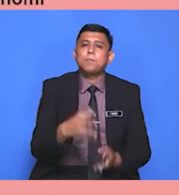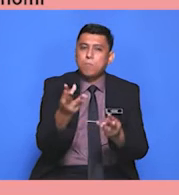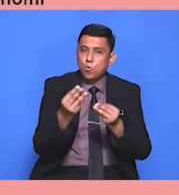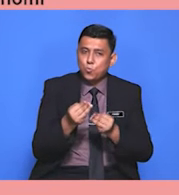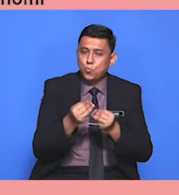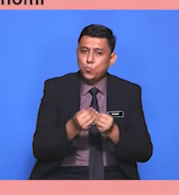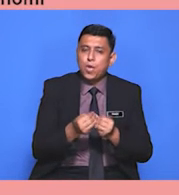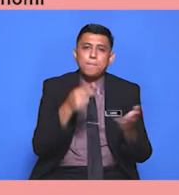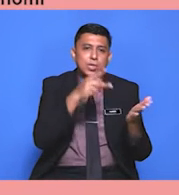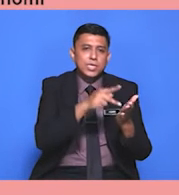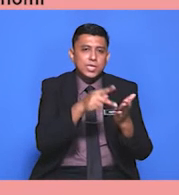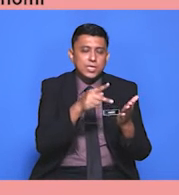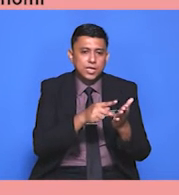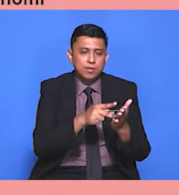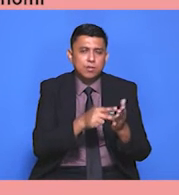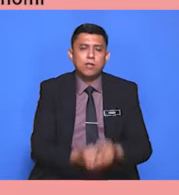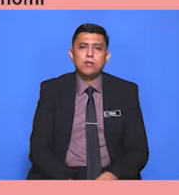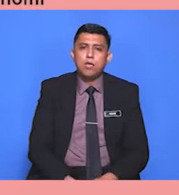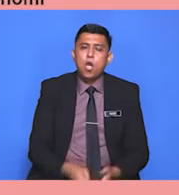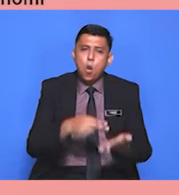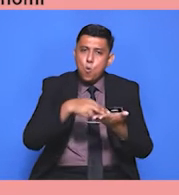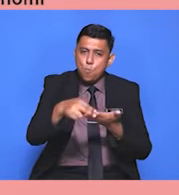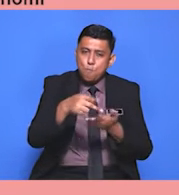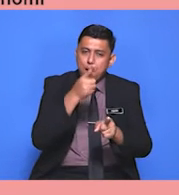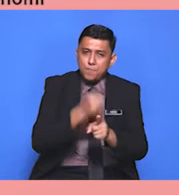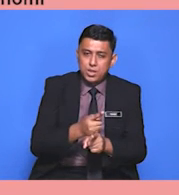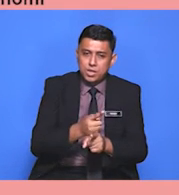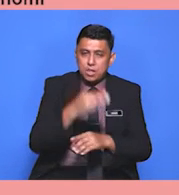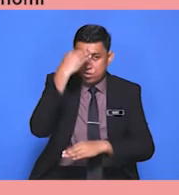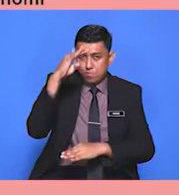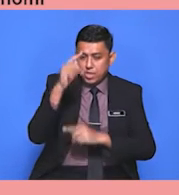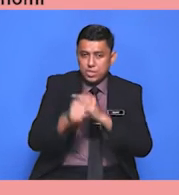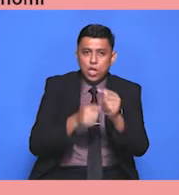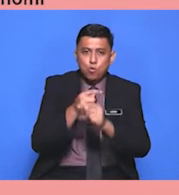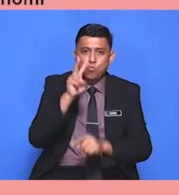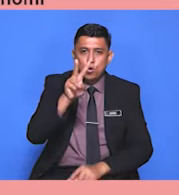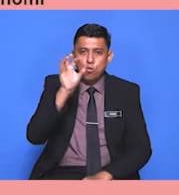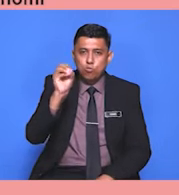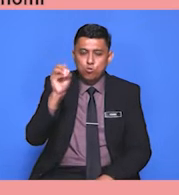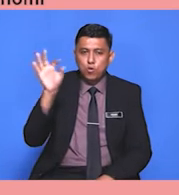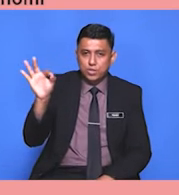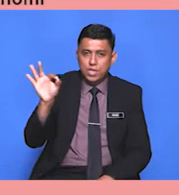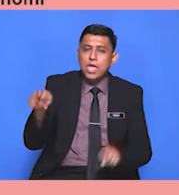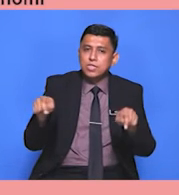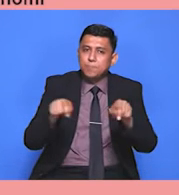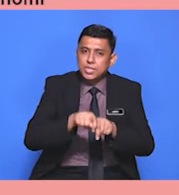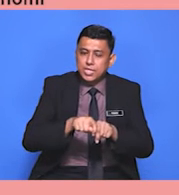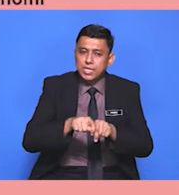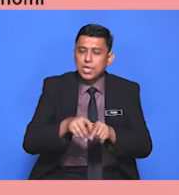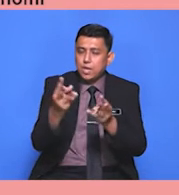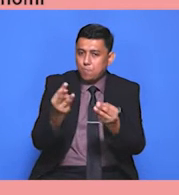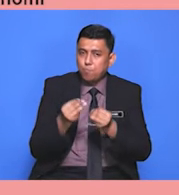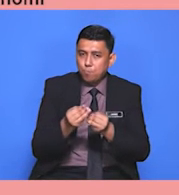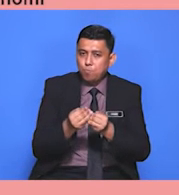dikehendaki menghitung upah benar bagi tahun 2009 seperti